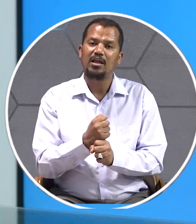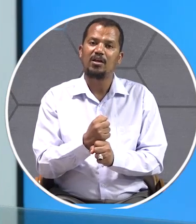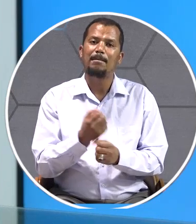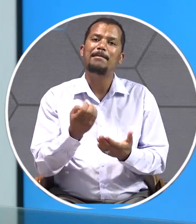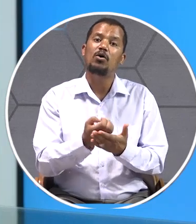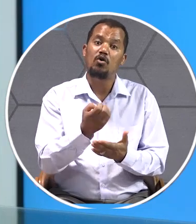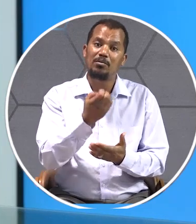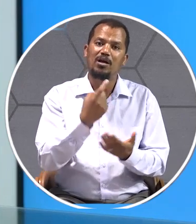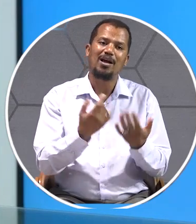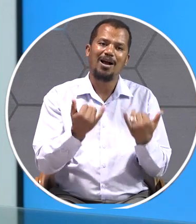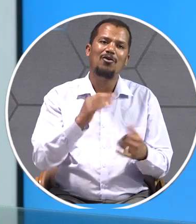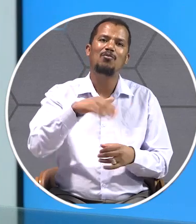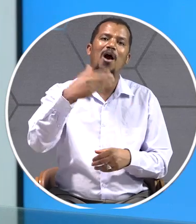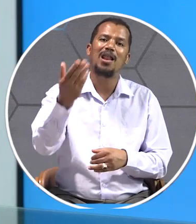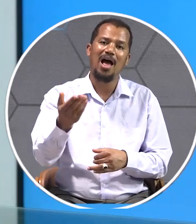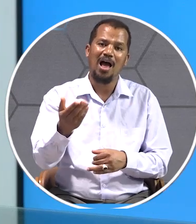በኢኮኖሚክስ ከዚህ በኋላ